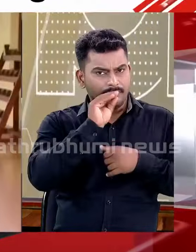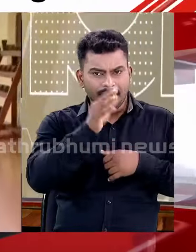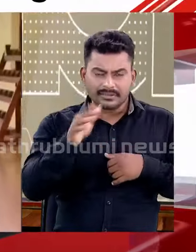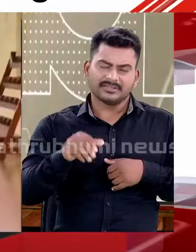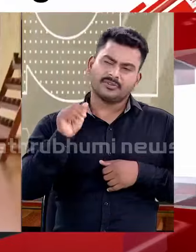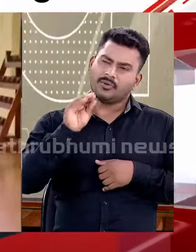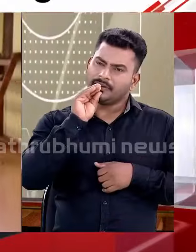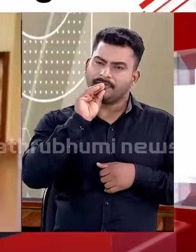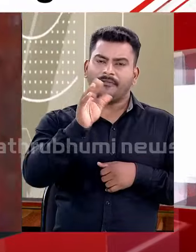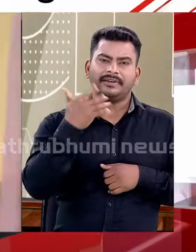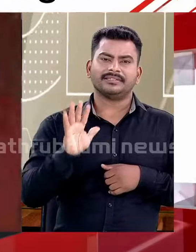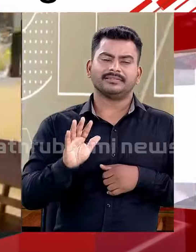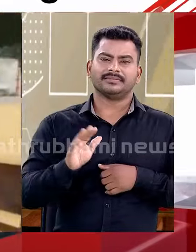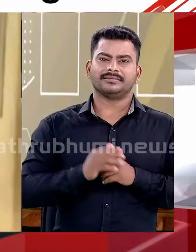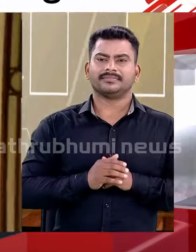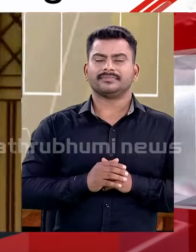പറഞ്ഞു.